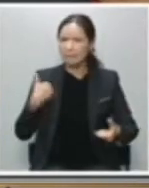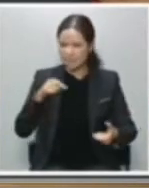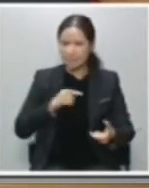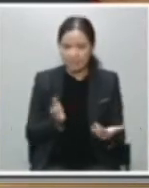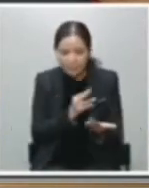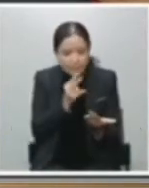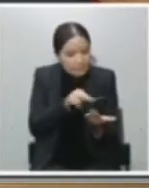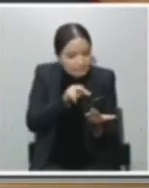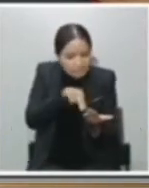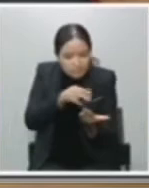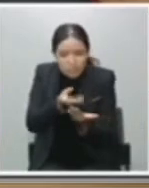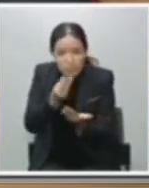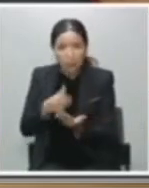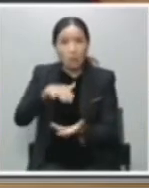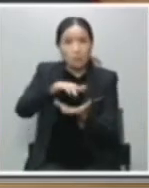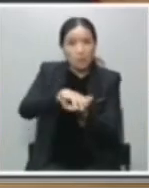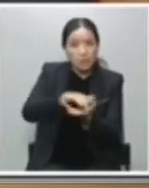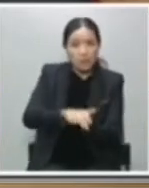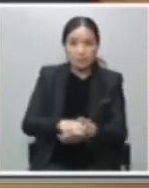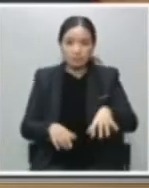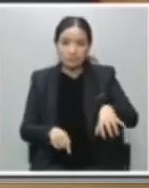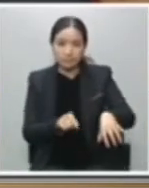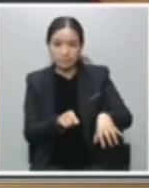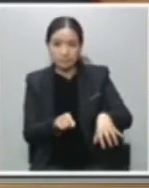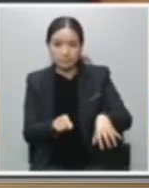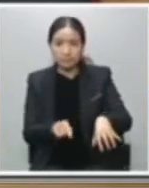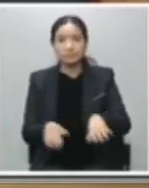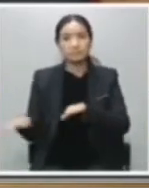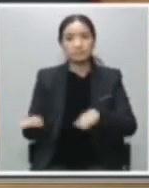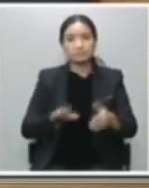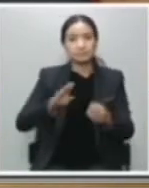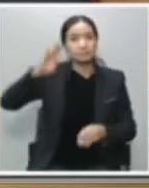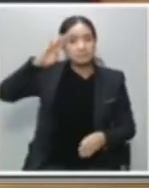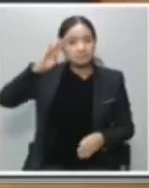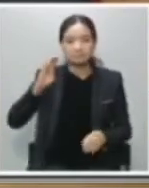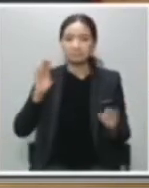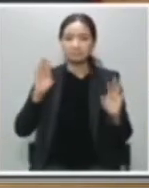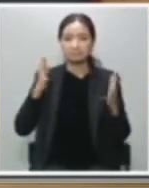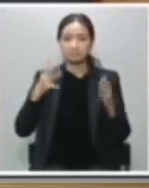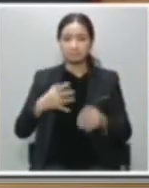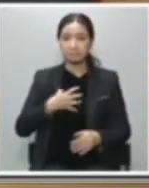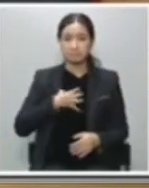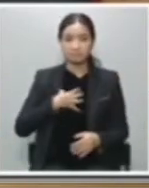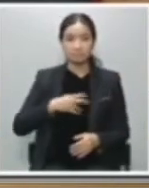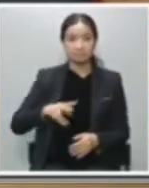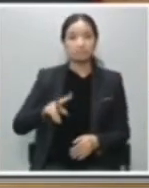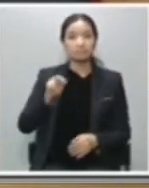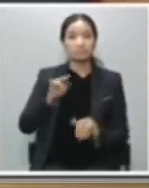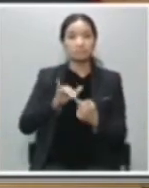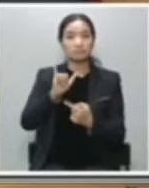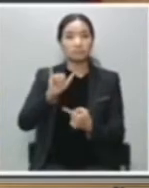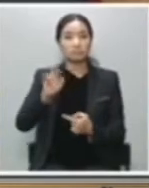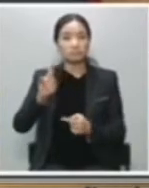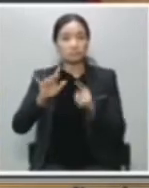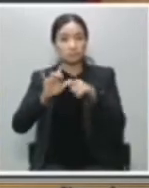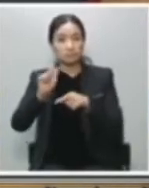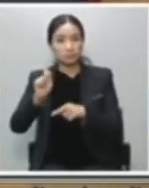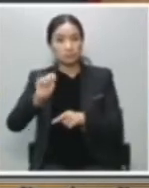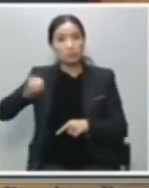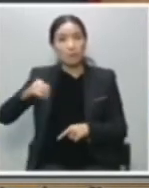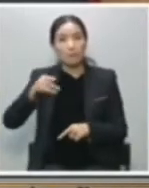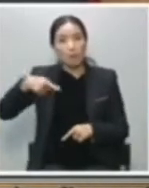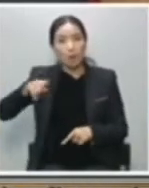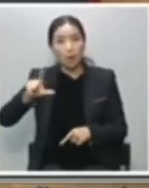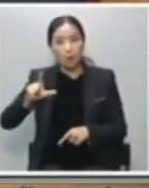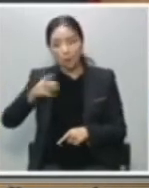นอย่างเนี้ยอาจจะต้องแยกเราโรงเรียนเตรียมทหารไม่มีใครอยากเป็นนายร้อยจปล.ก็สอบนายร้อยจปล.ใครอยากเป็นตำรวจก็สอ